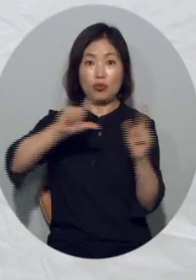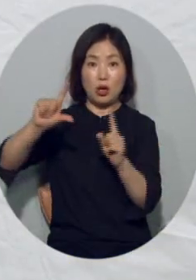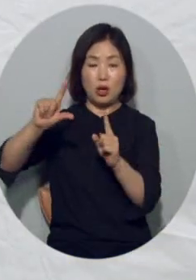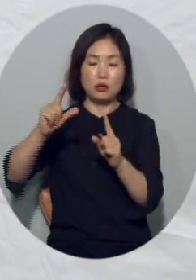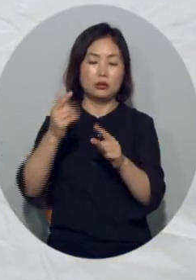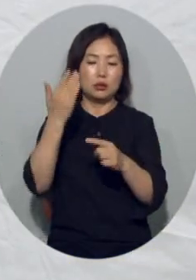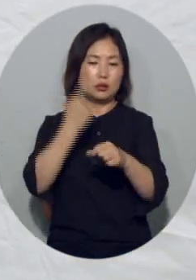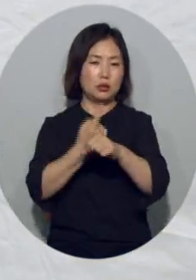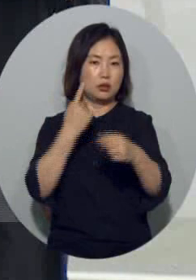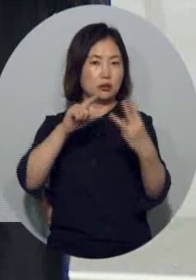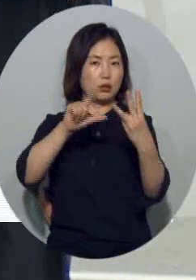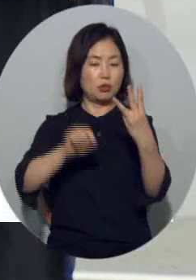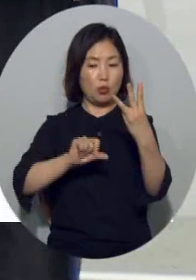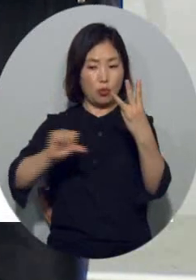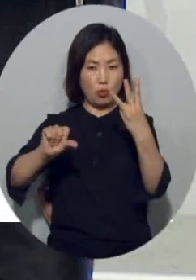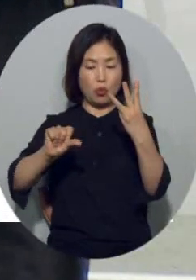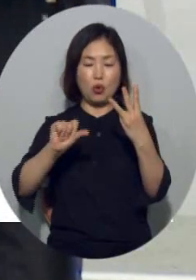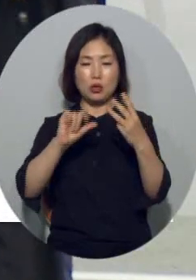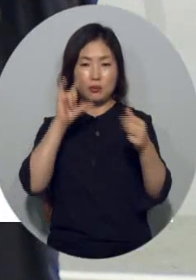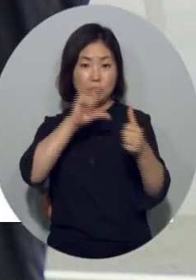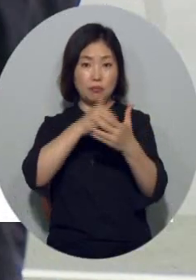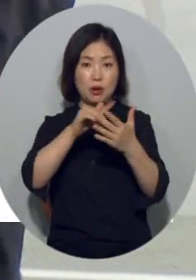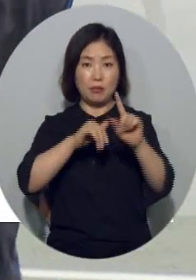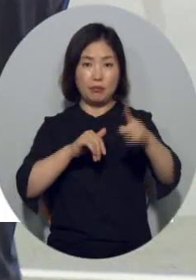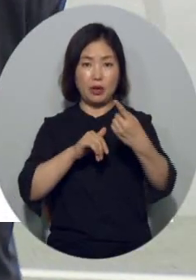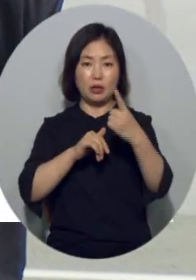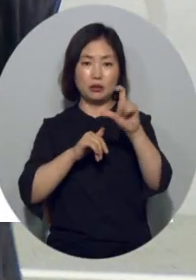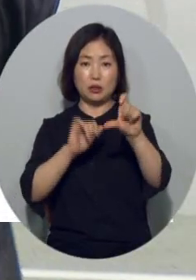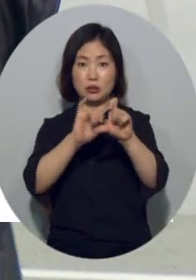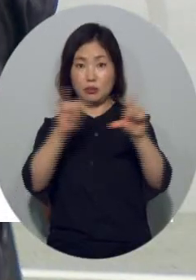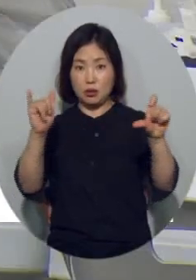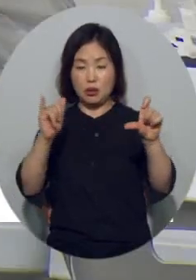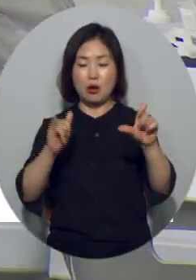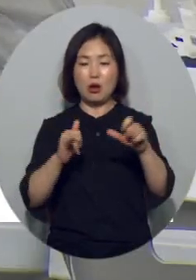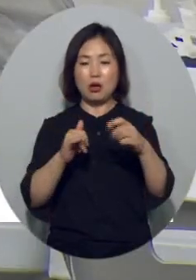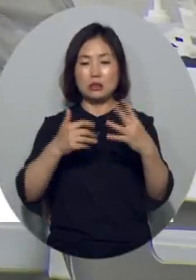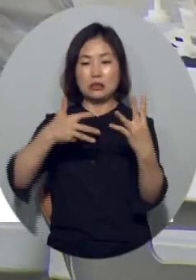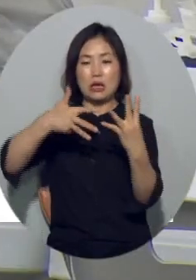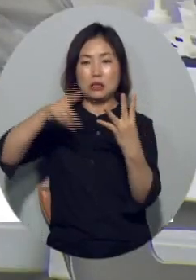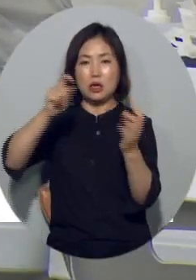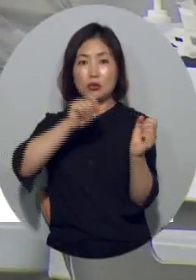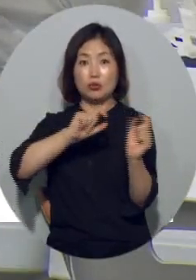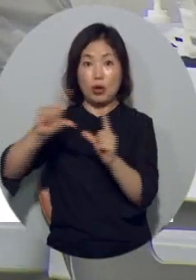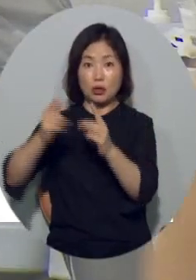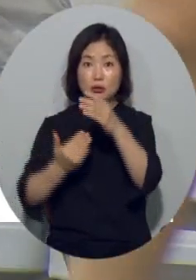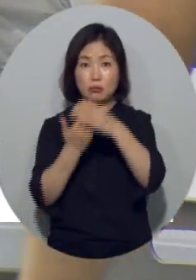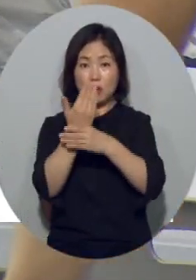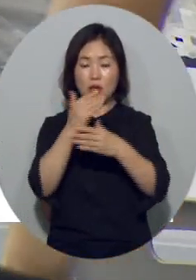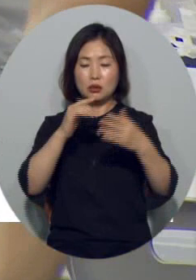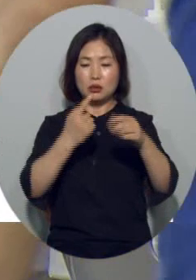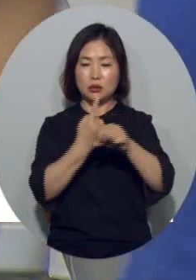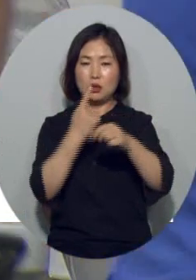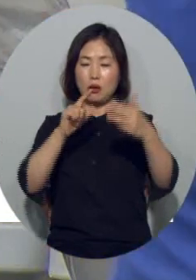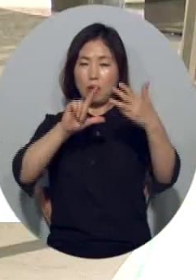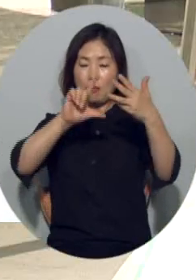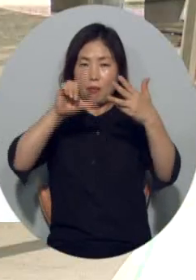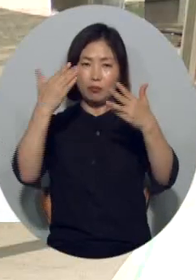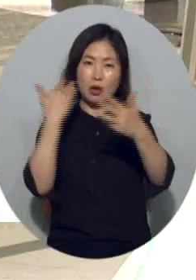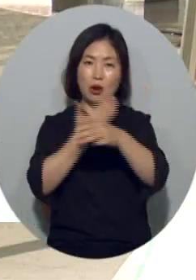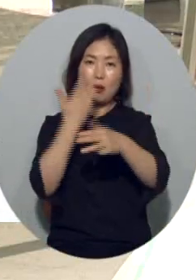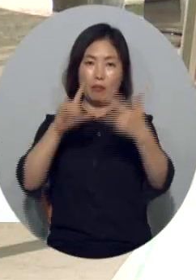있었던 지난해 3월 5일 신규 확진자 115명, 4차 대유행이 발생한 지난 8월